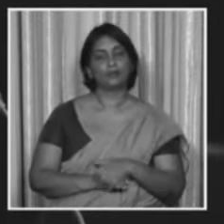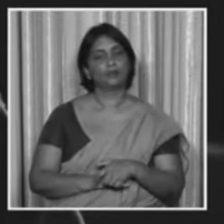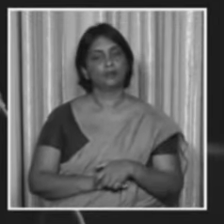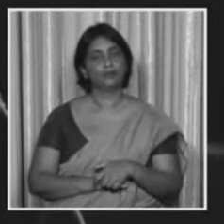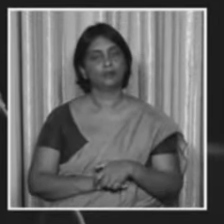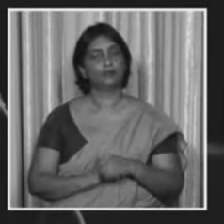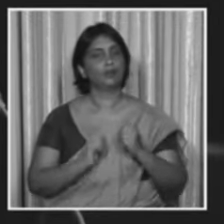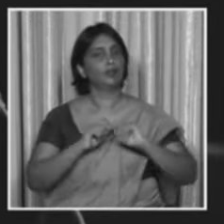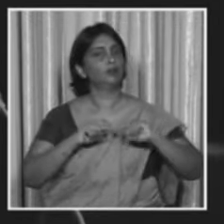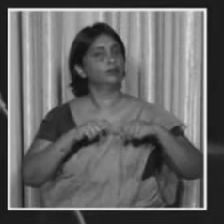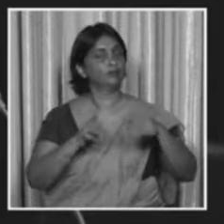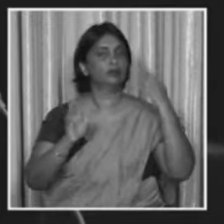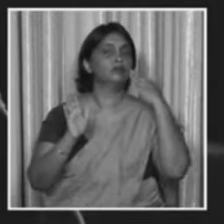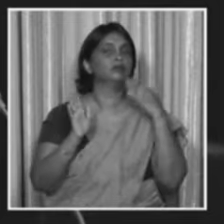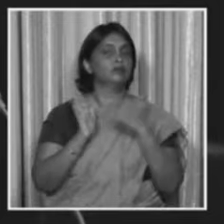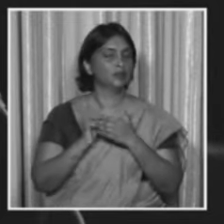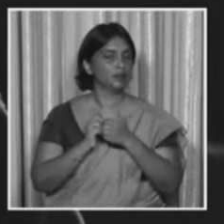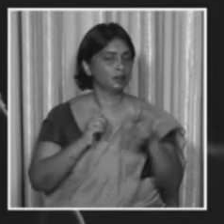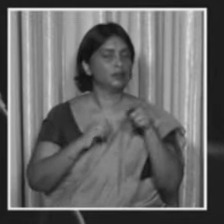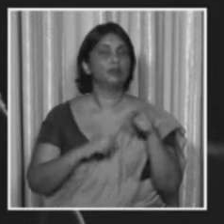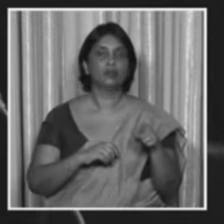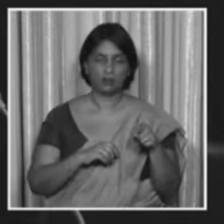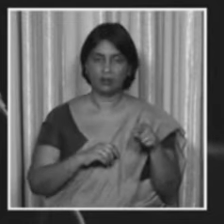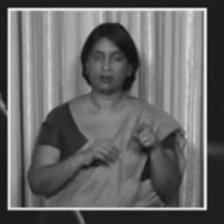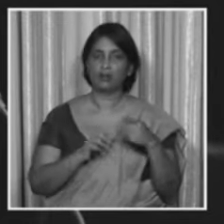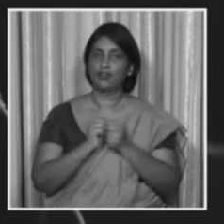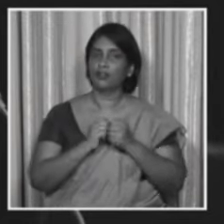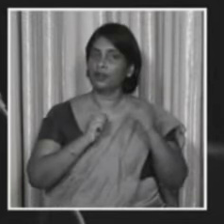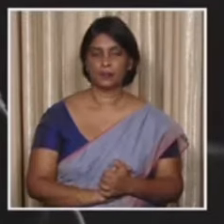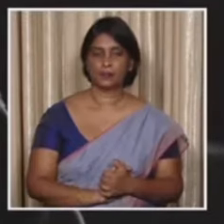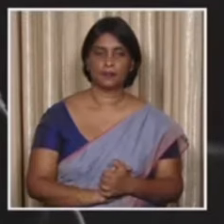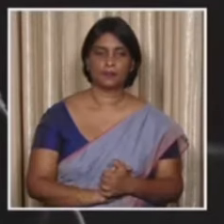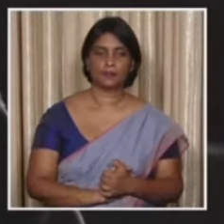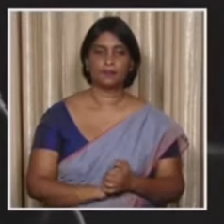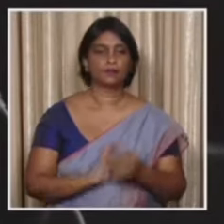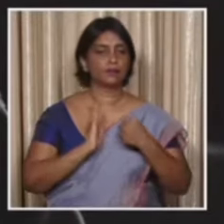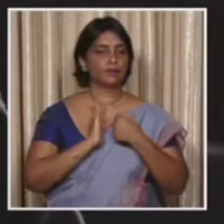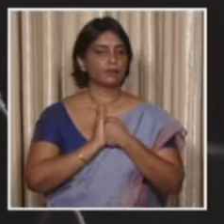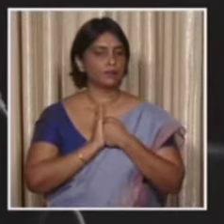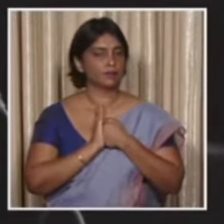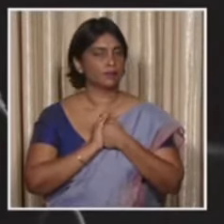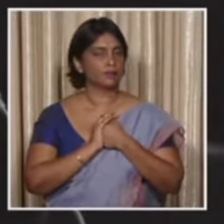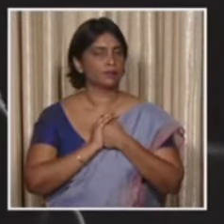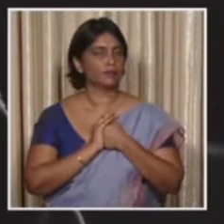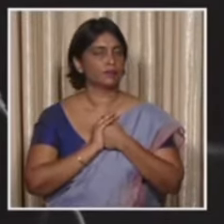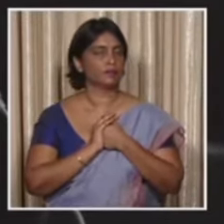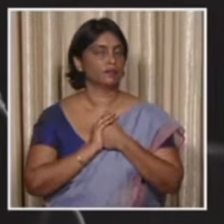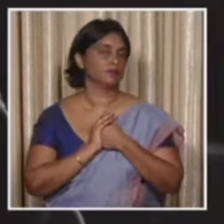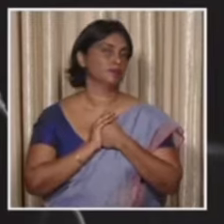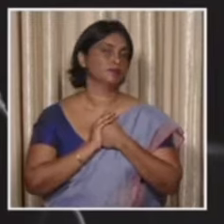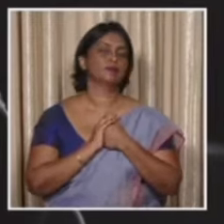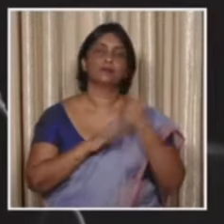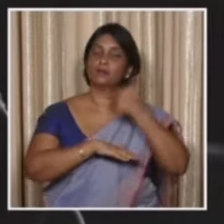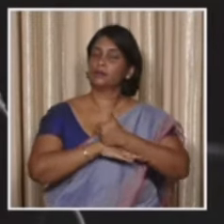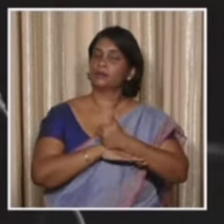தனியான மரியாதை திருவண்ணாமலை மாவட்டத்திலே எல்லா மூலை முடுக்கிலும் இருந்தது. கௌரவ தலைமை தாங்கும்